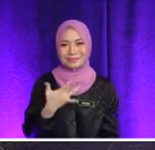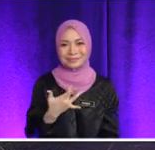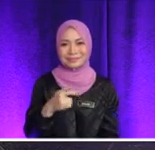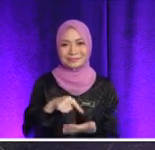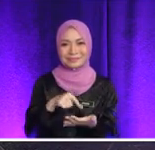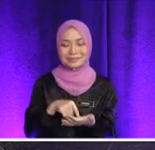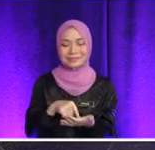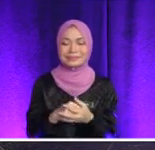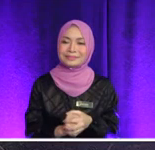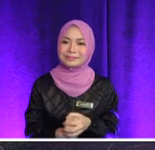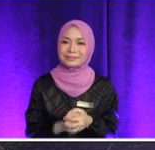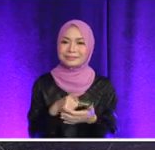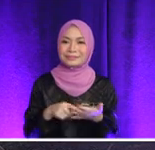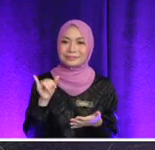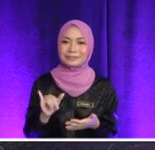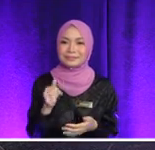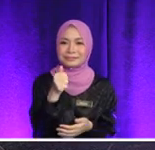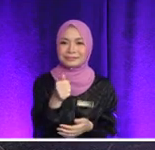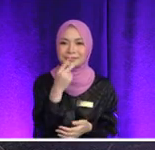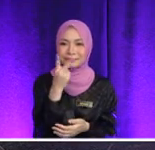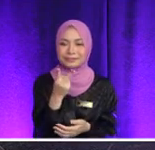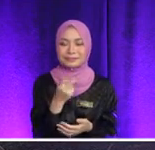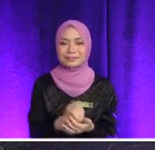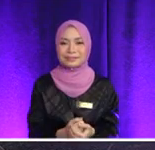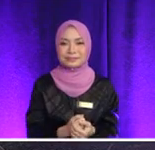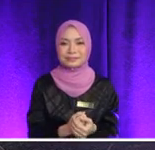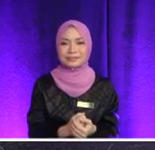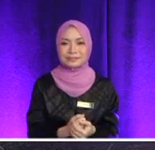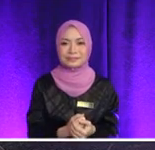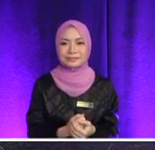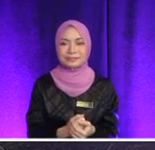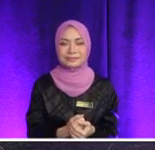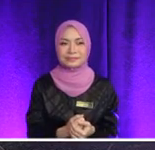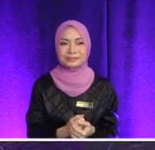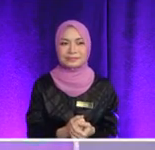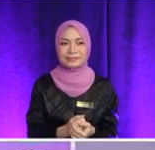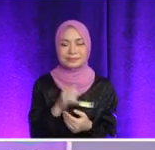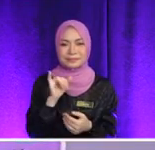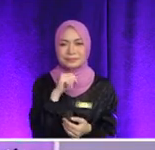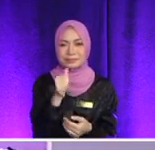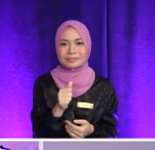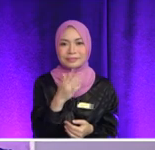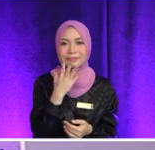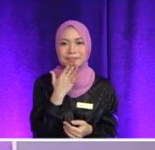yang warna yang memang bukan warna dia sendiri